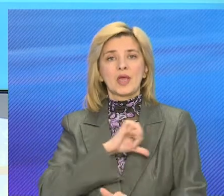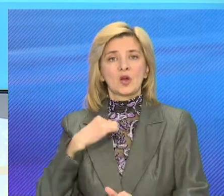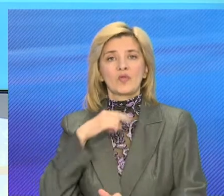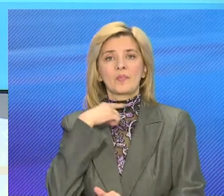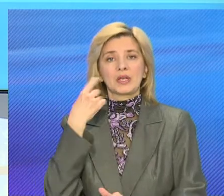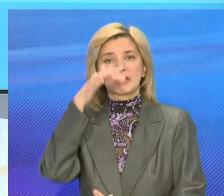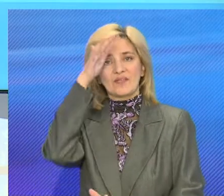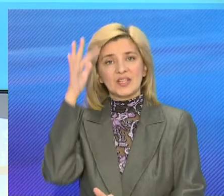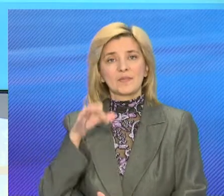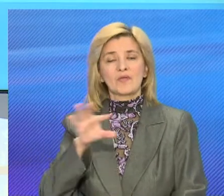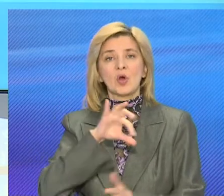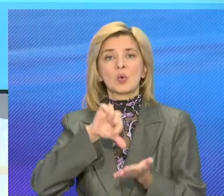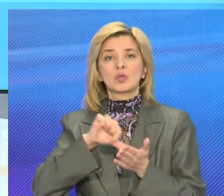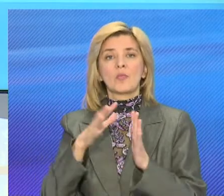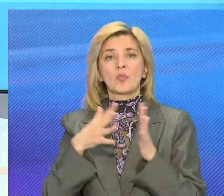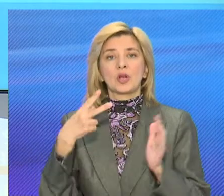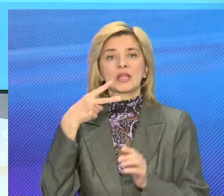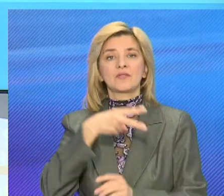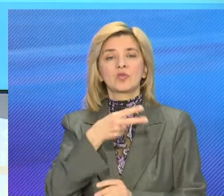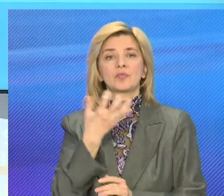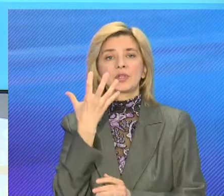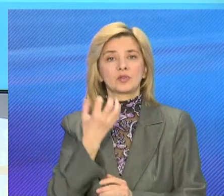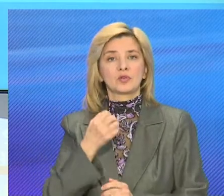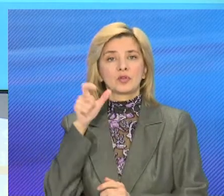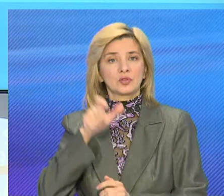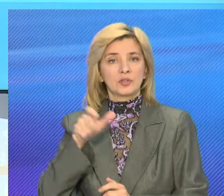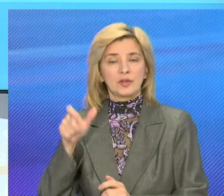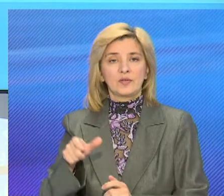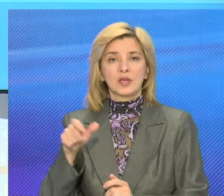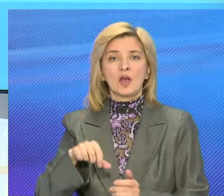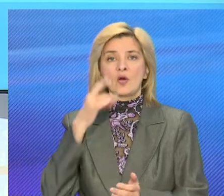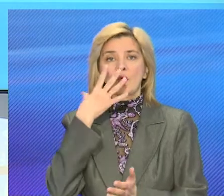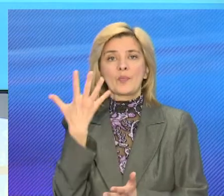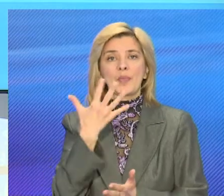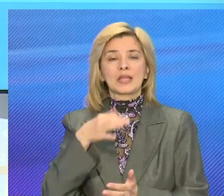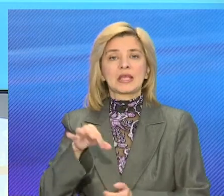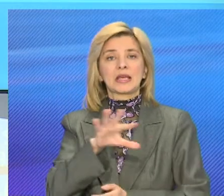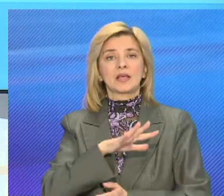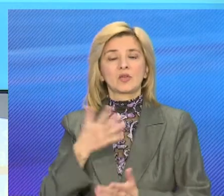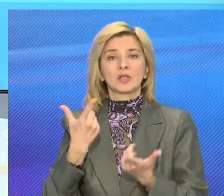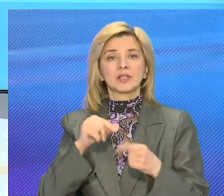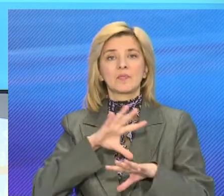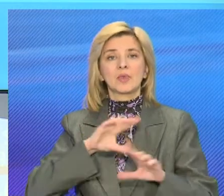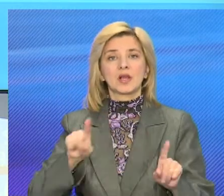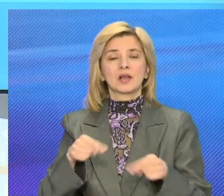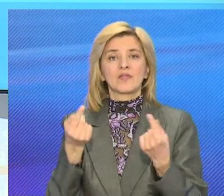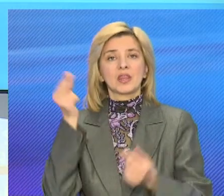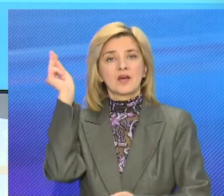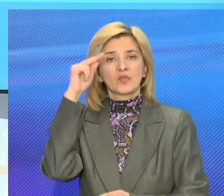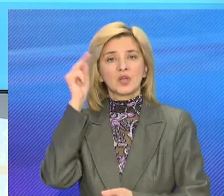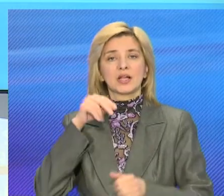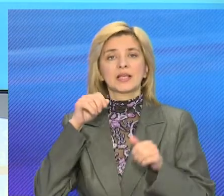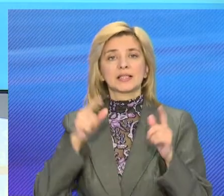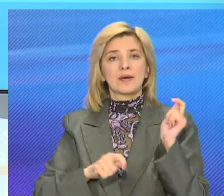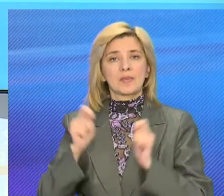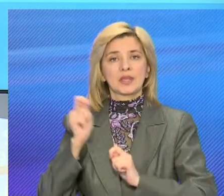за 2500 специалистов. Гродинщина стала пятым регионом, где был организован научный семинар для представников